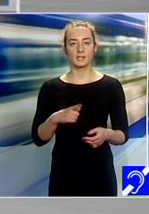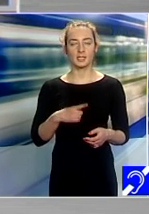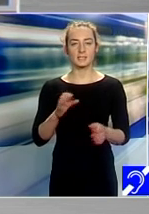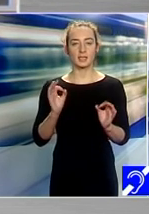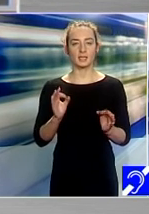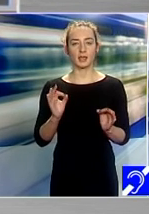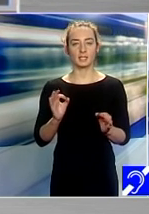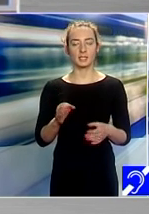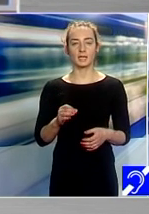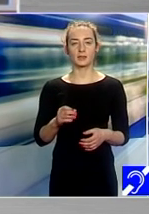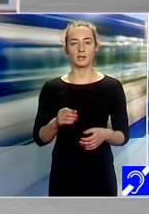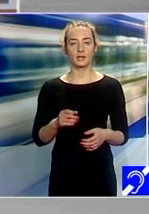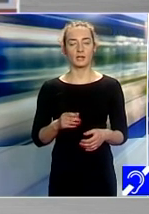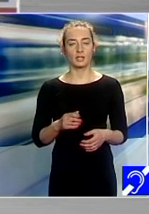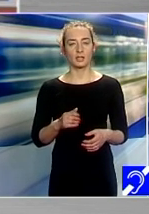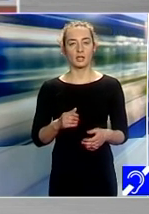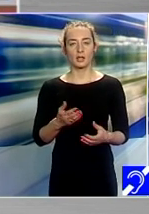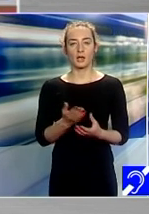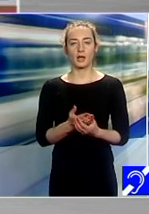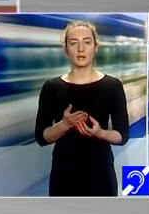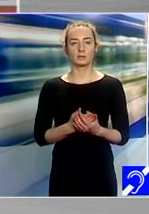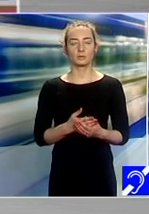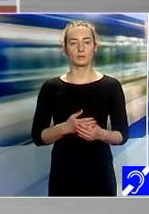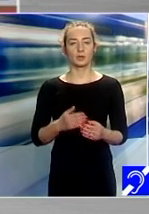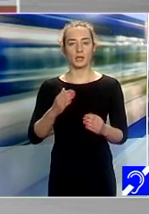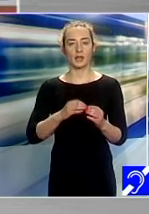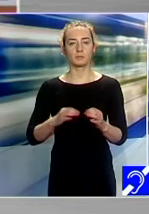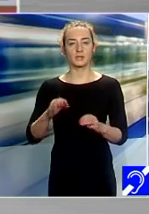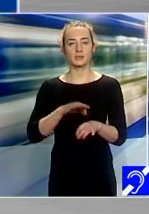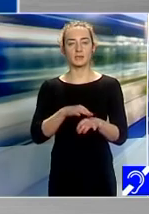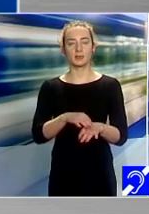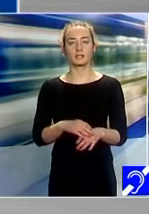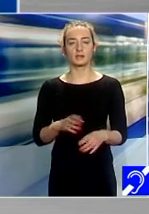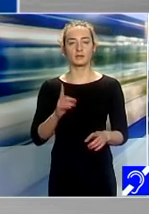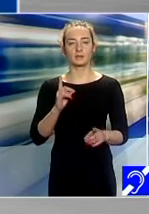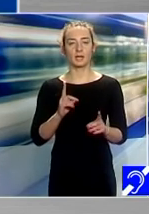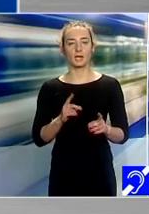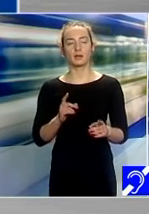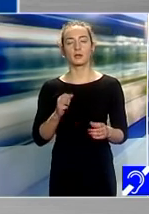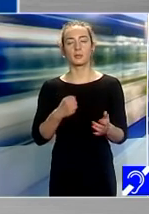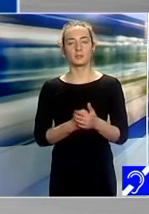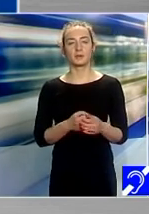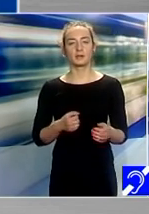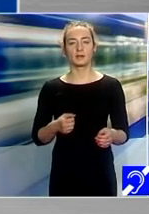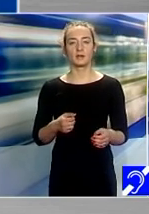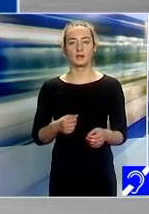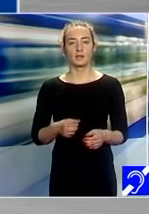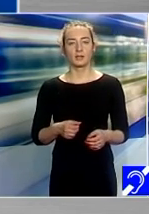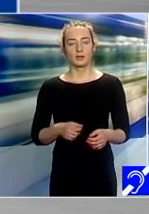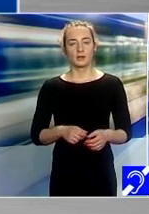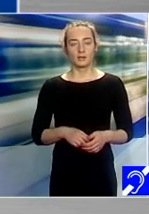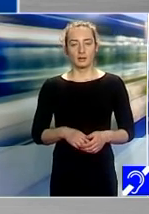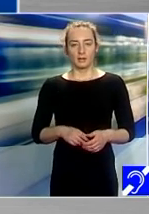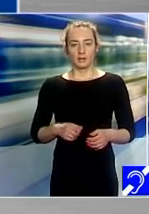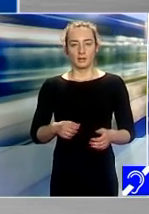calitatea actului administrativ. Și aici trebuie să se orienteze guvernanții. Da, prietene, dar până la calitate te neagă cantitatea, deci scuză-mă.